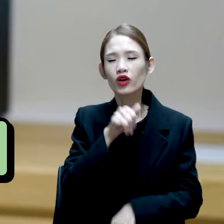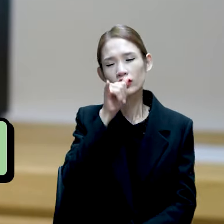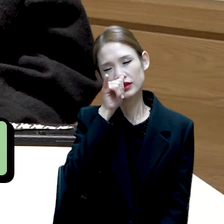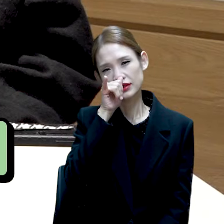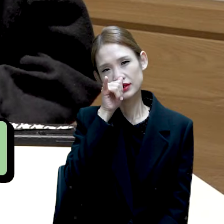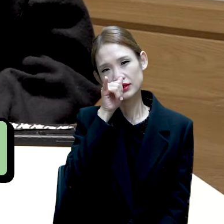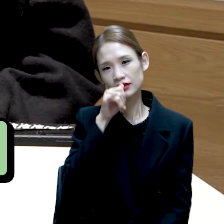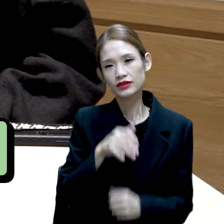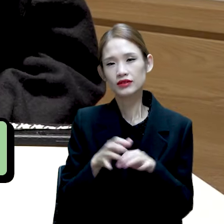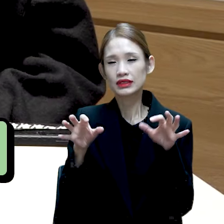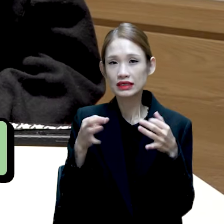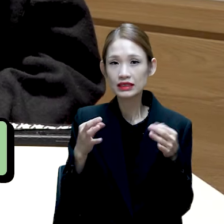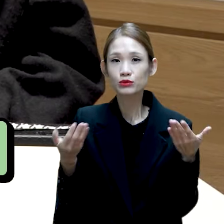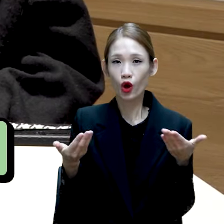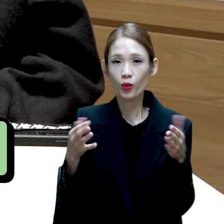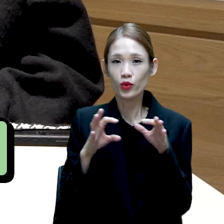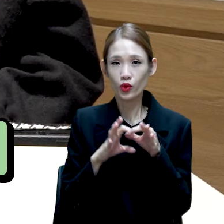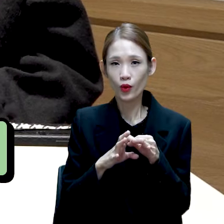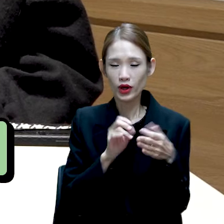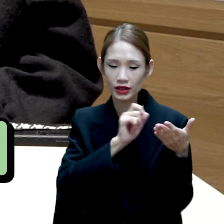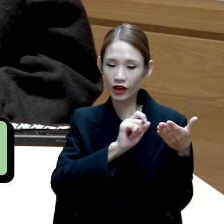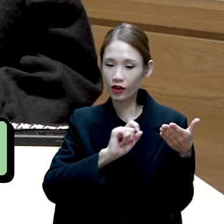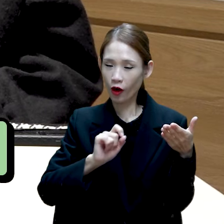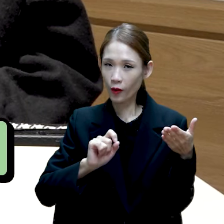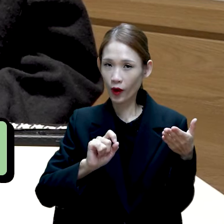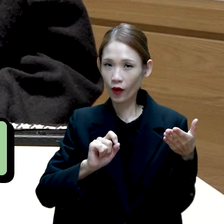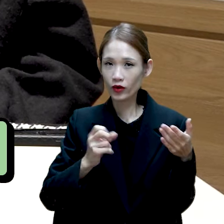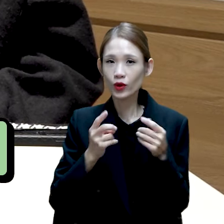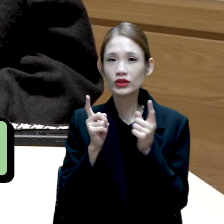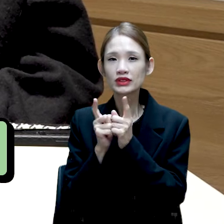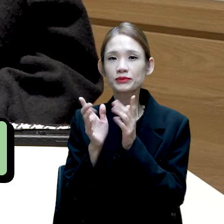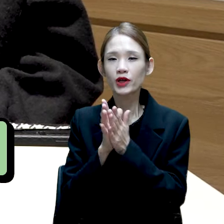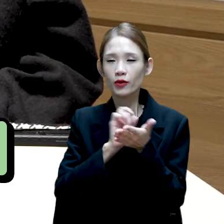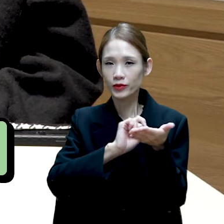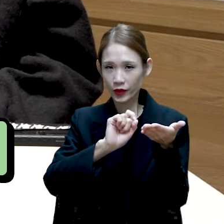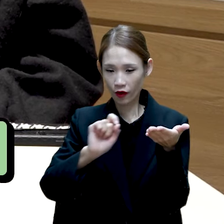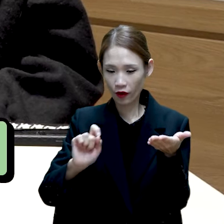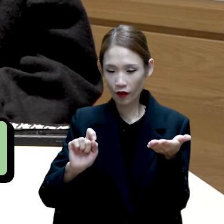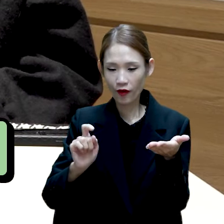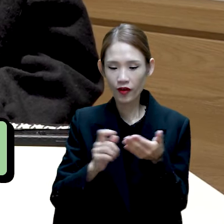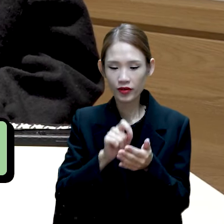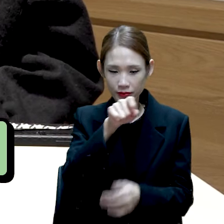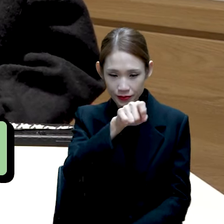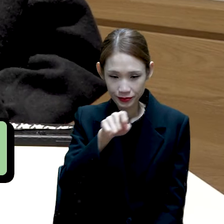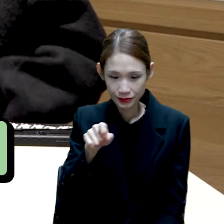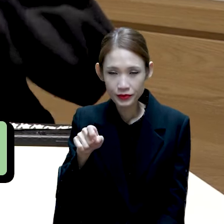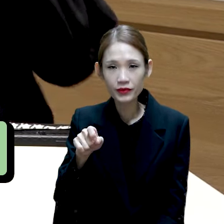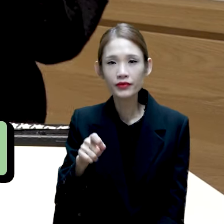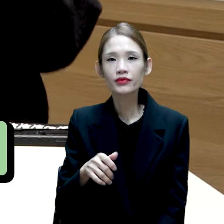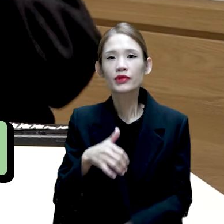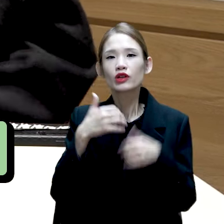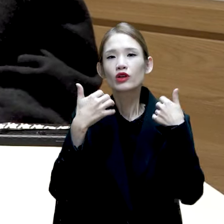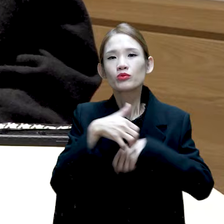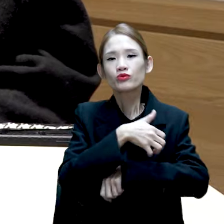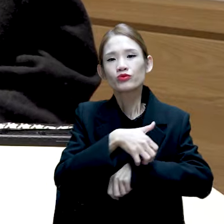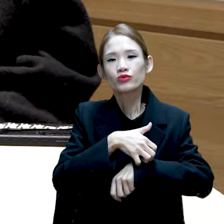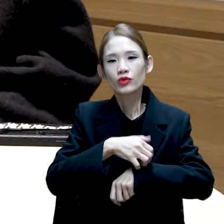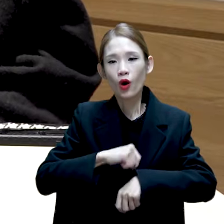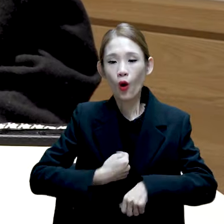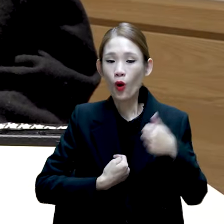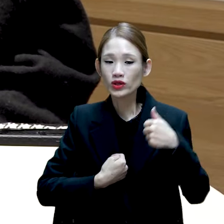있어요. 금융 업무다 보니까 서명이라는 거, 직접 써야 된다라는 게 있기 때문에 늘 그 불편한 얘기를 들어야 돼요.